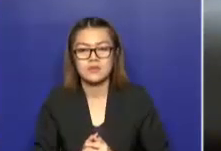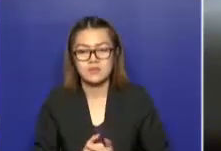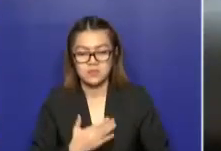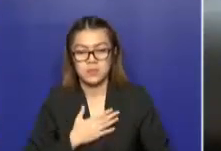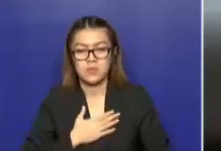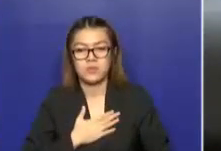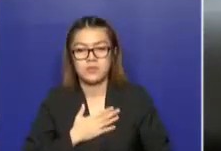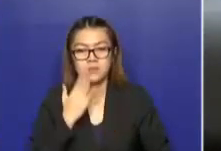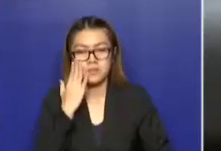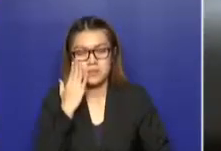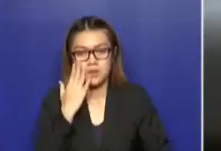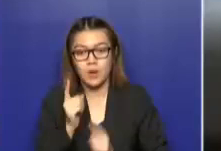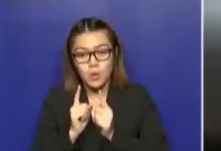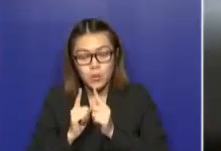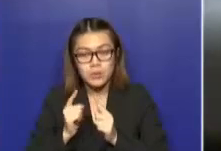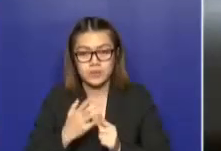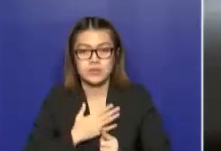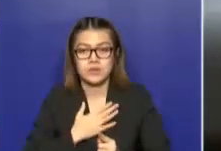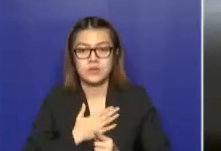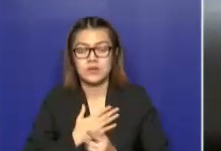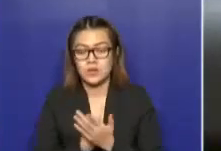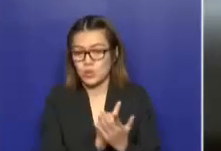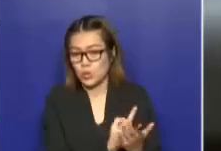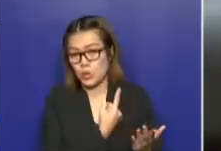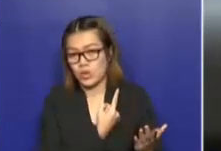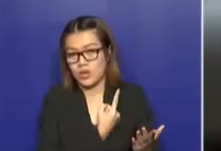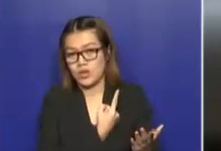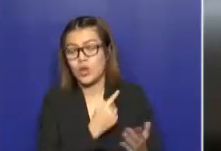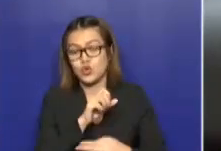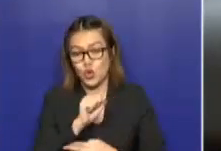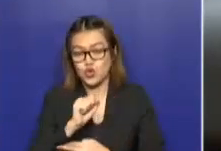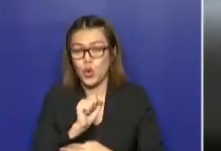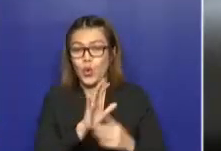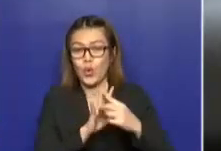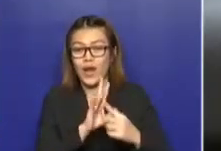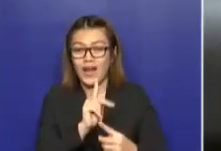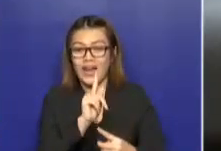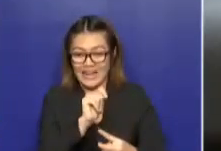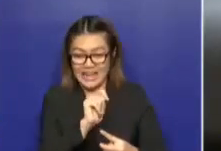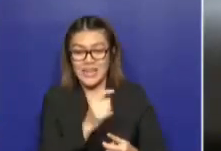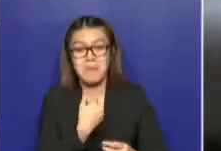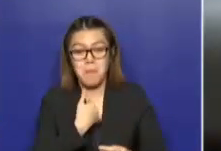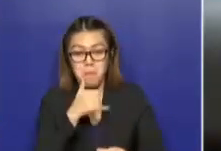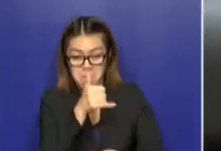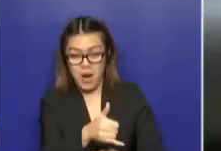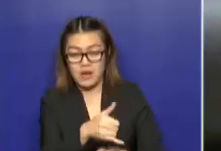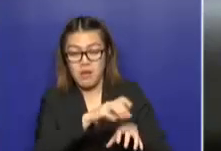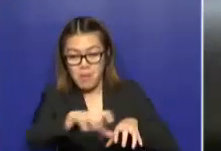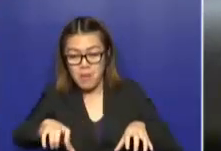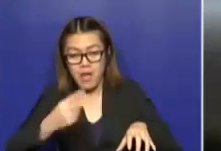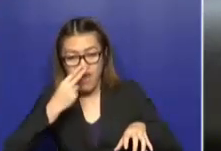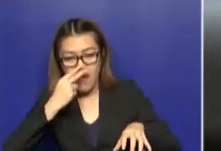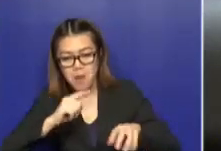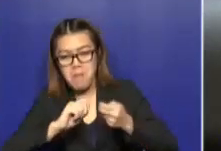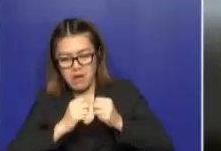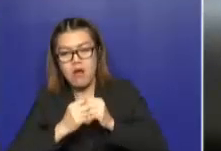องนะครับในฐานะที่เป็นตัวแทนสสเขตนะครับผมก็ได้ลงพื้นที่ไปแล้วประสบปัญหาเป็นจำนวนม